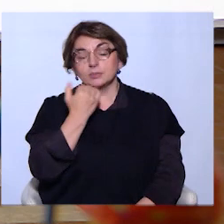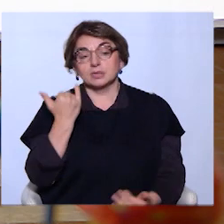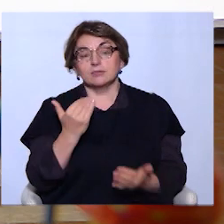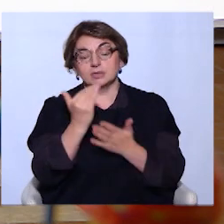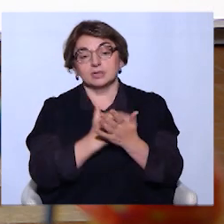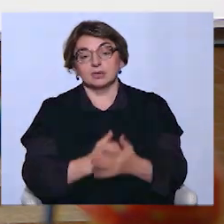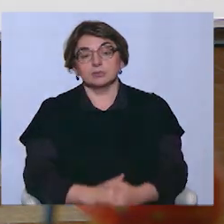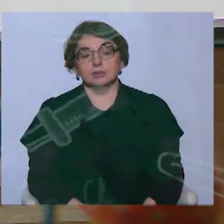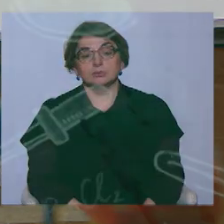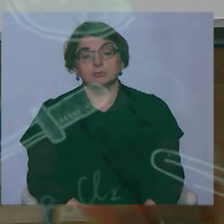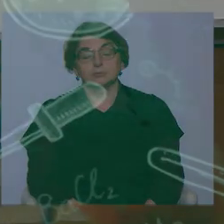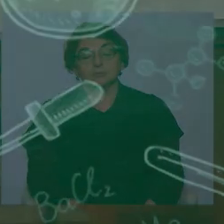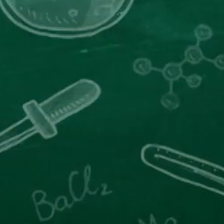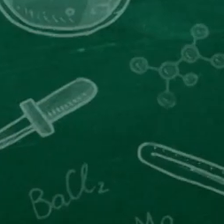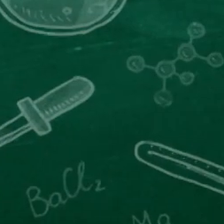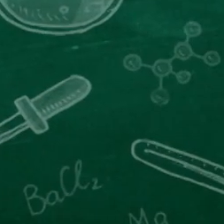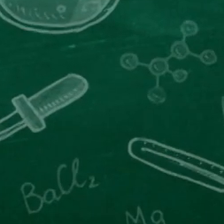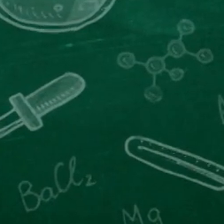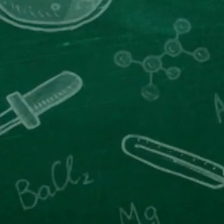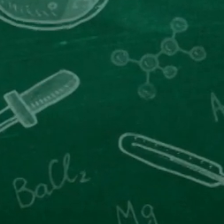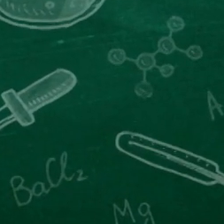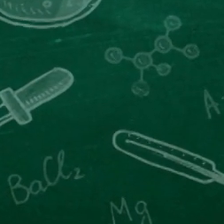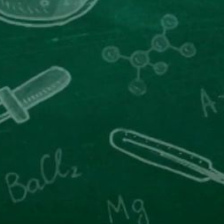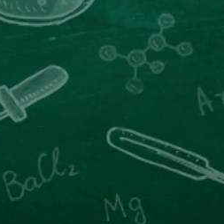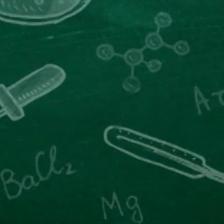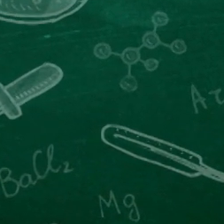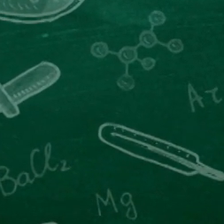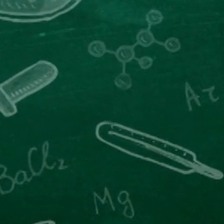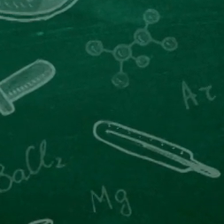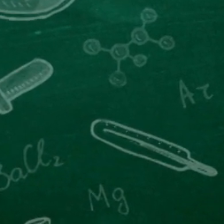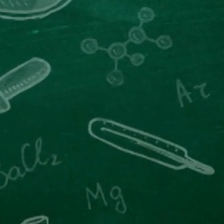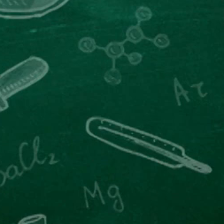მადლობა დღევანდელი გაკვეთილისთვის.